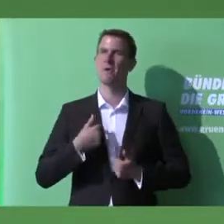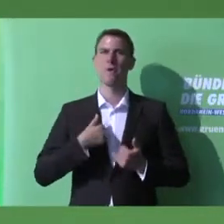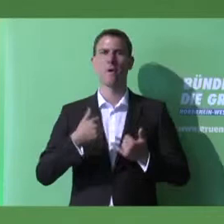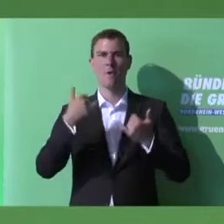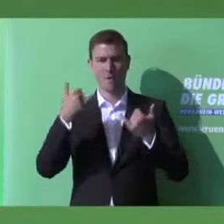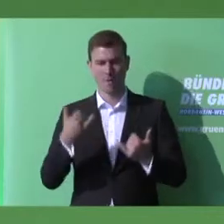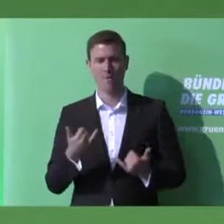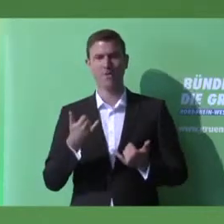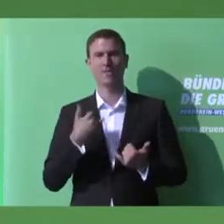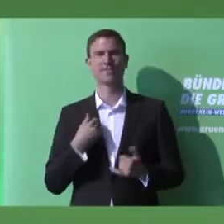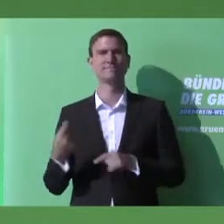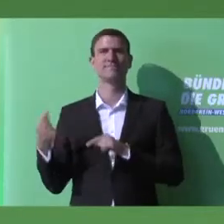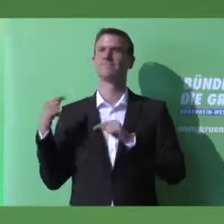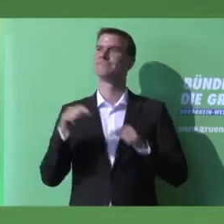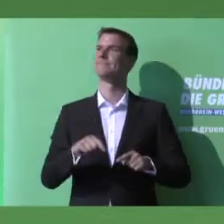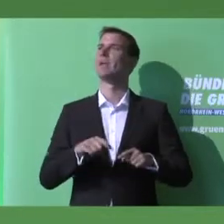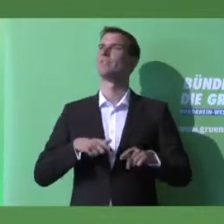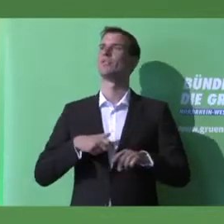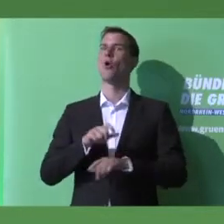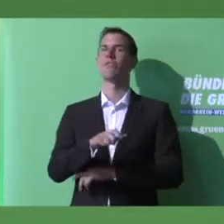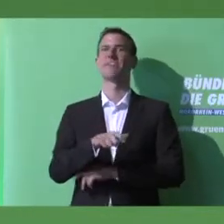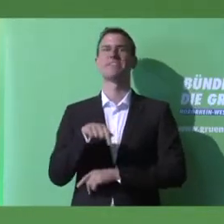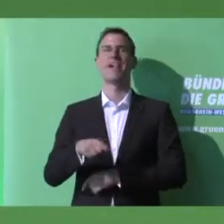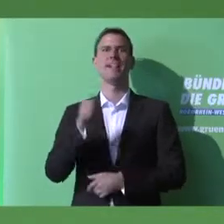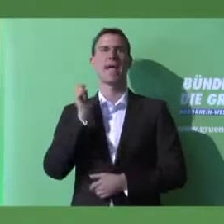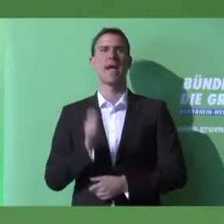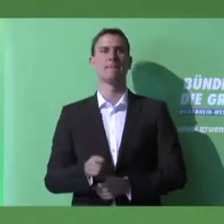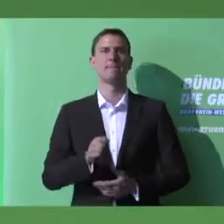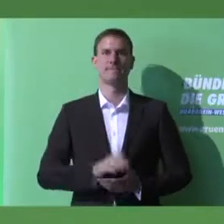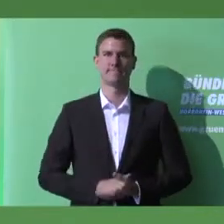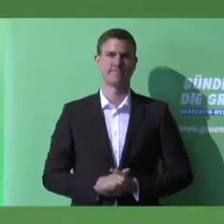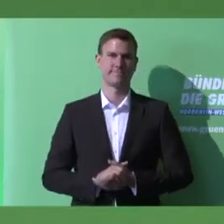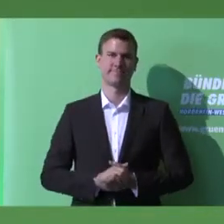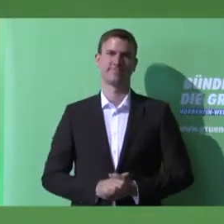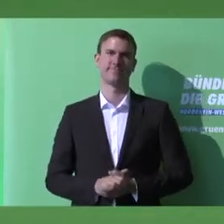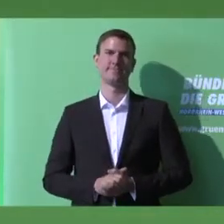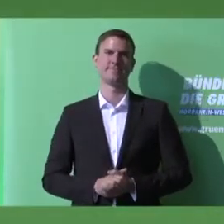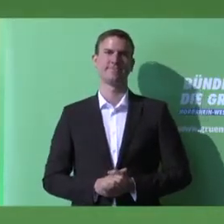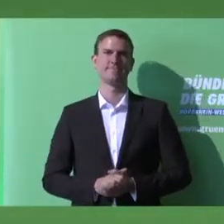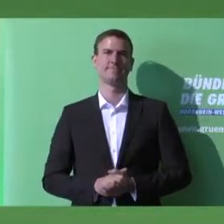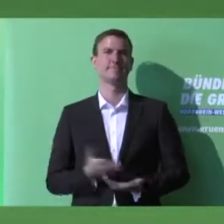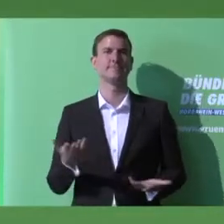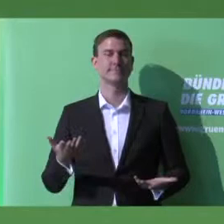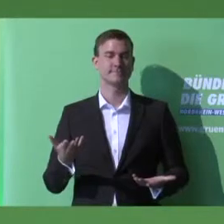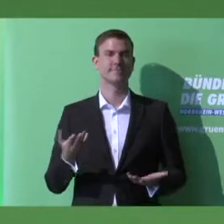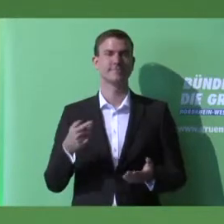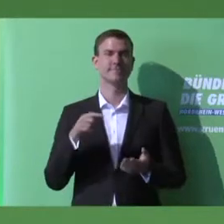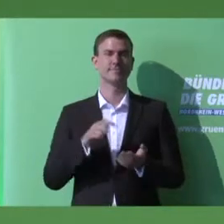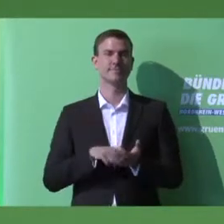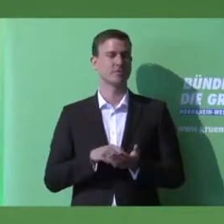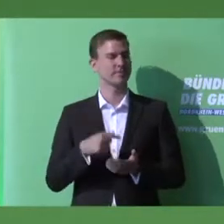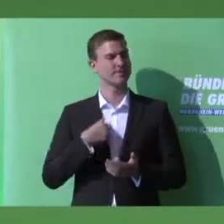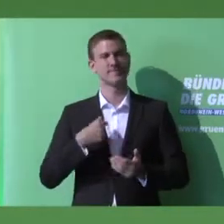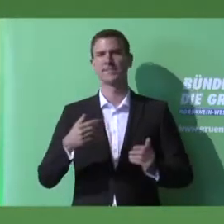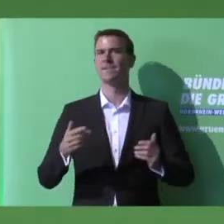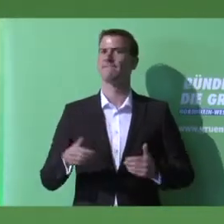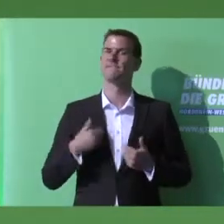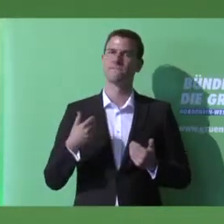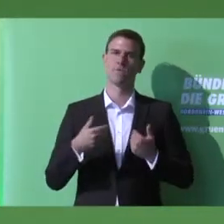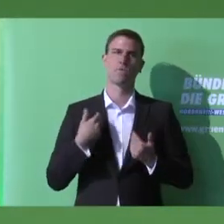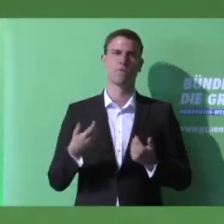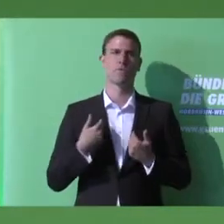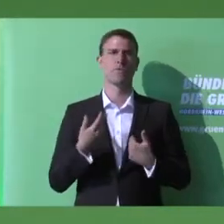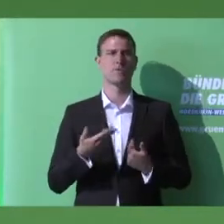hier in Nordrhein-Westfalen in Hamm sein zu können, weil ich mich freue,